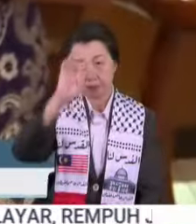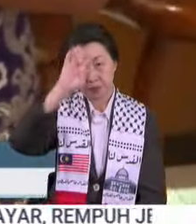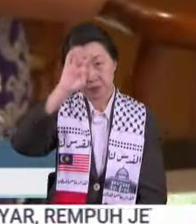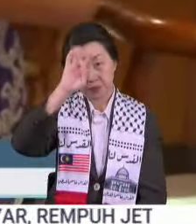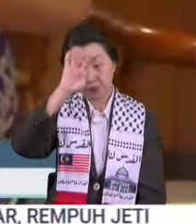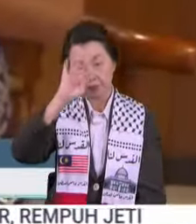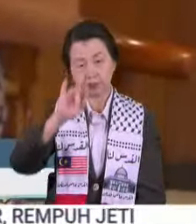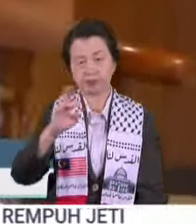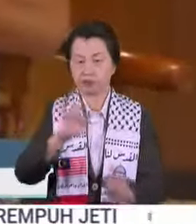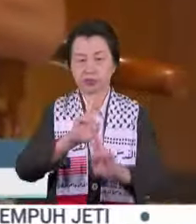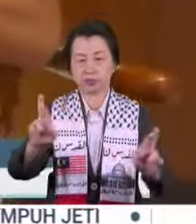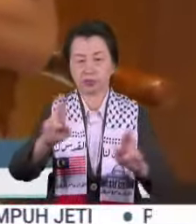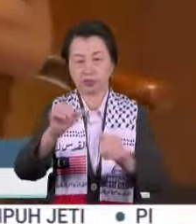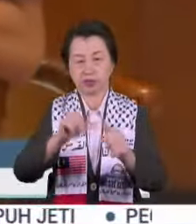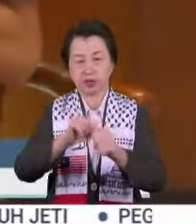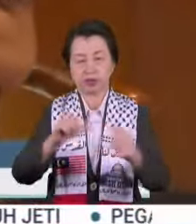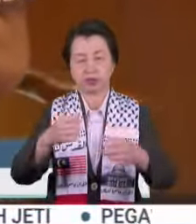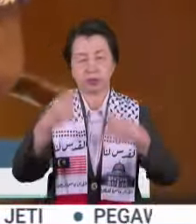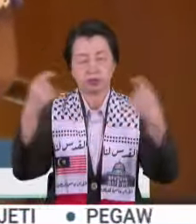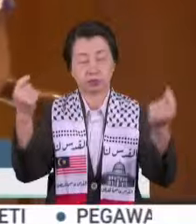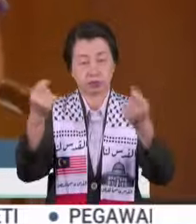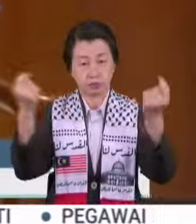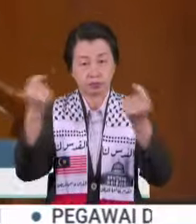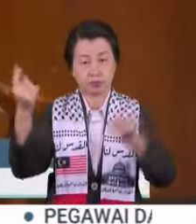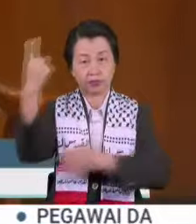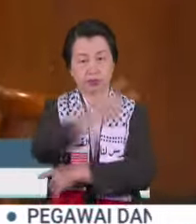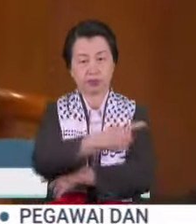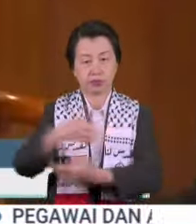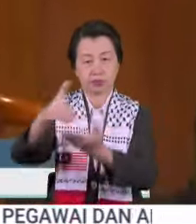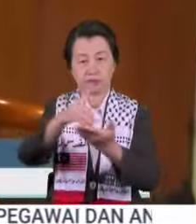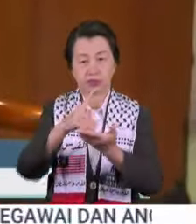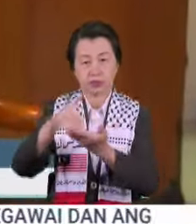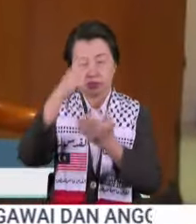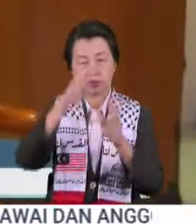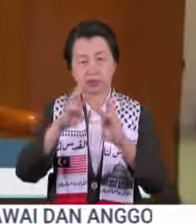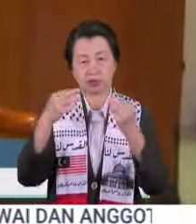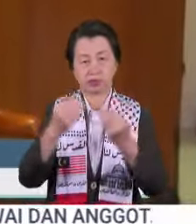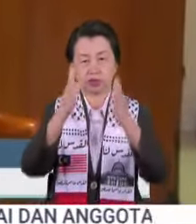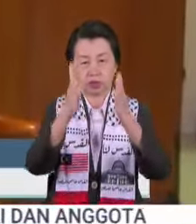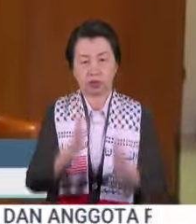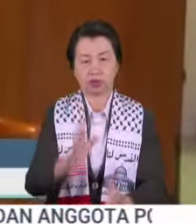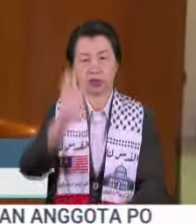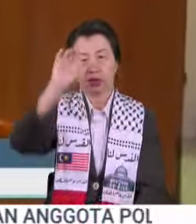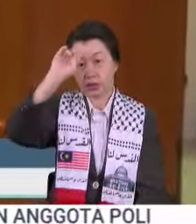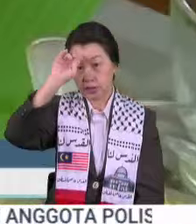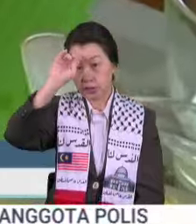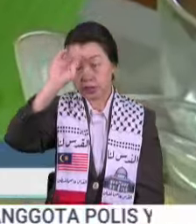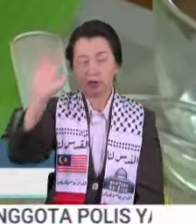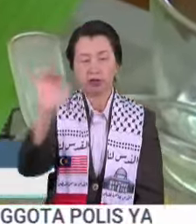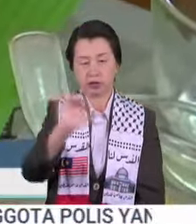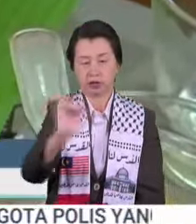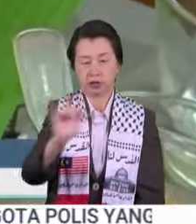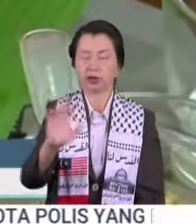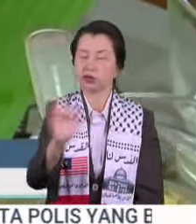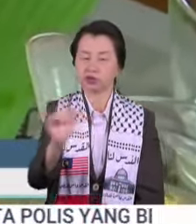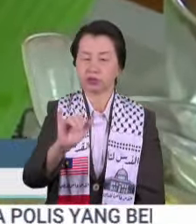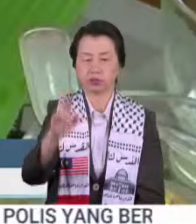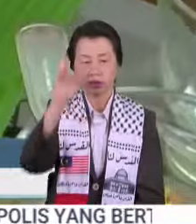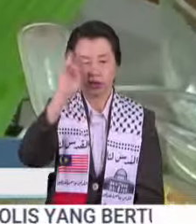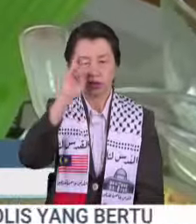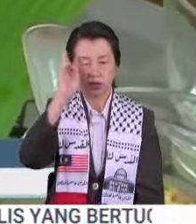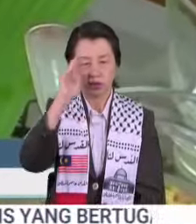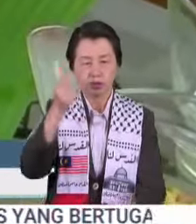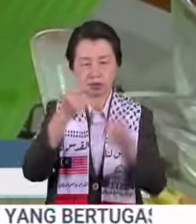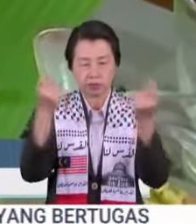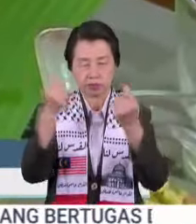disediakan setiap perayaan hari Diab beli bagi masyarakat kaum India Begitu juga dengan seperti juga